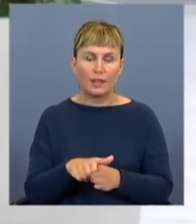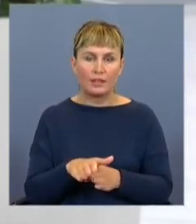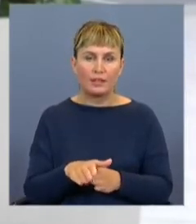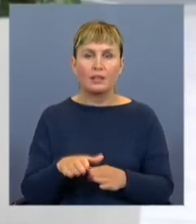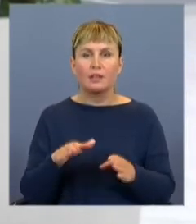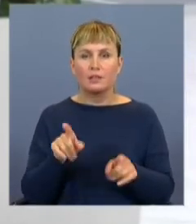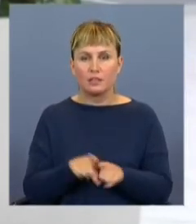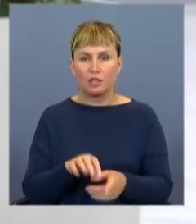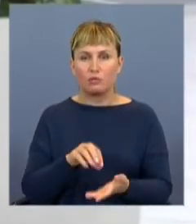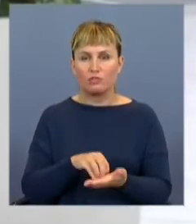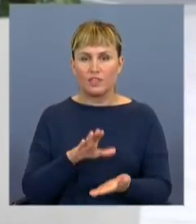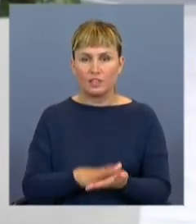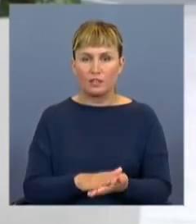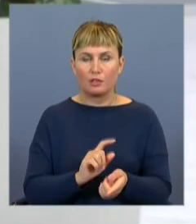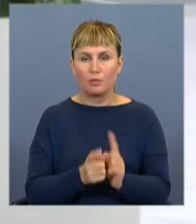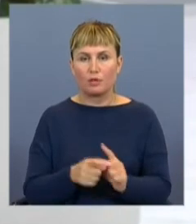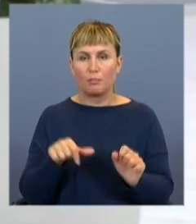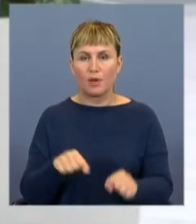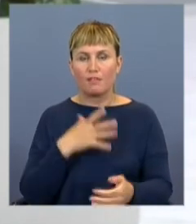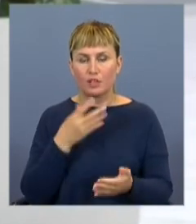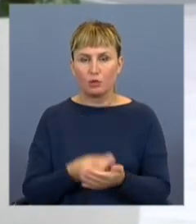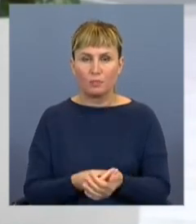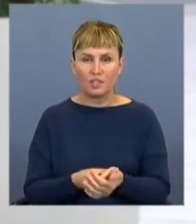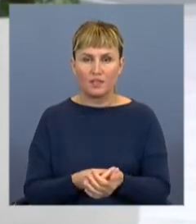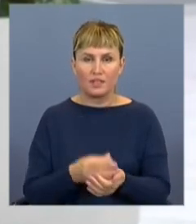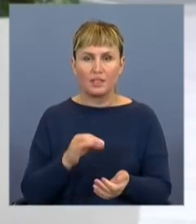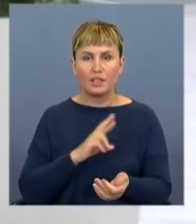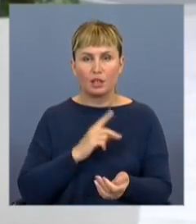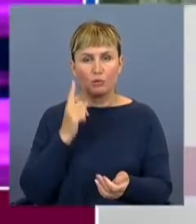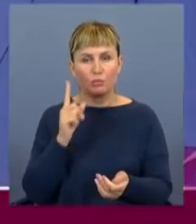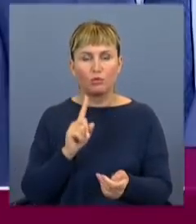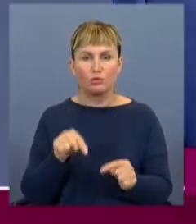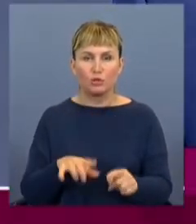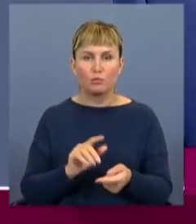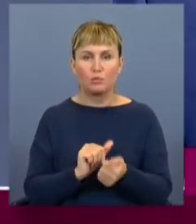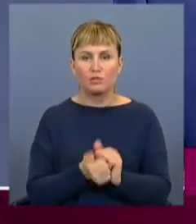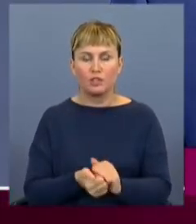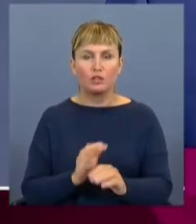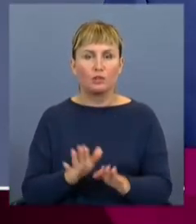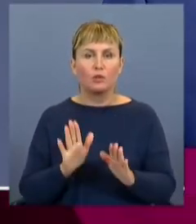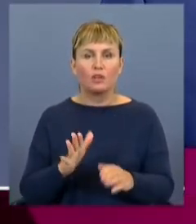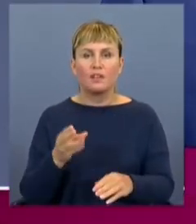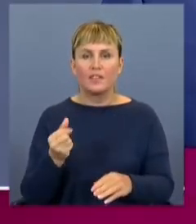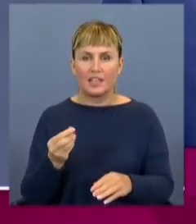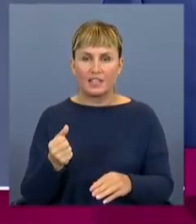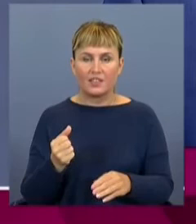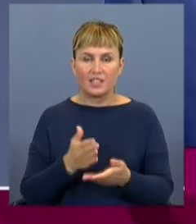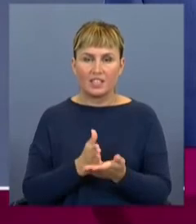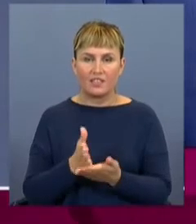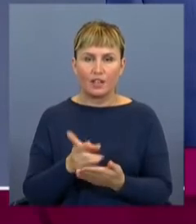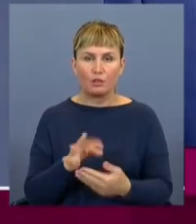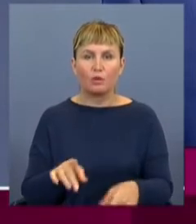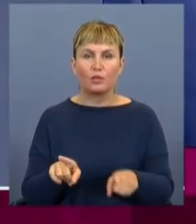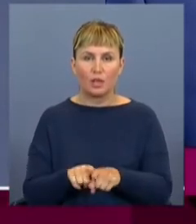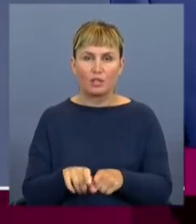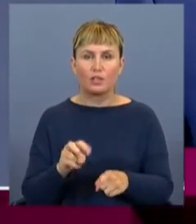тут же фиксируется переход права собственности. И я думаю, что здесь будет переведена не только финансовая сфера, но также,